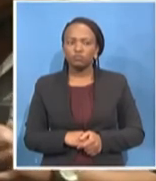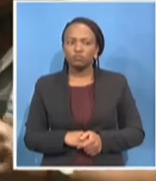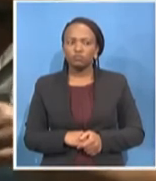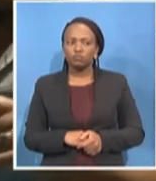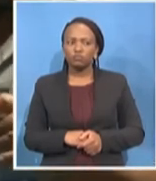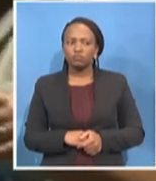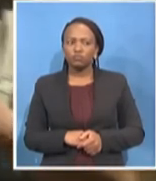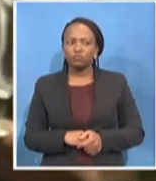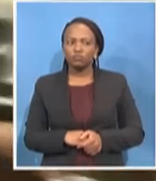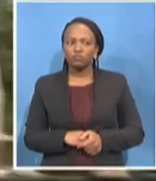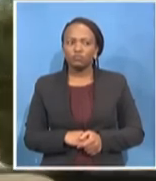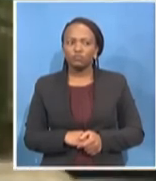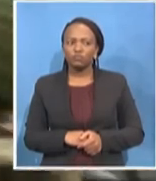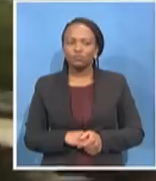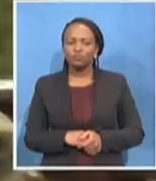Wat wil hem praat? Waar is Willem?